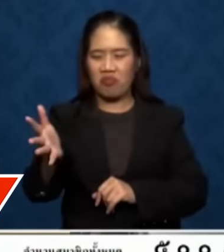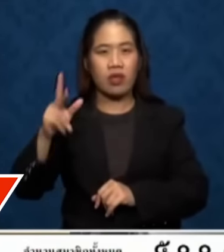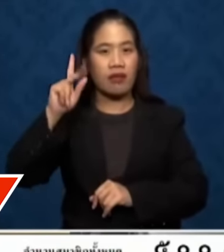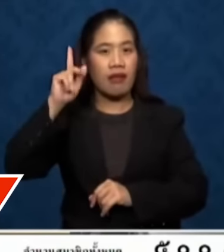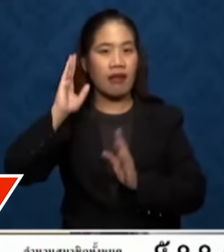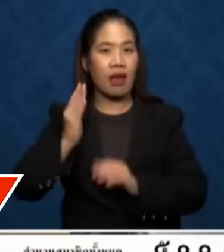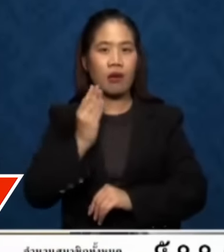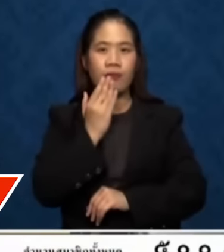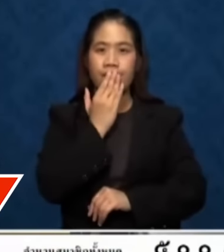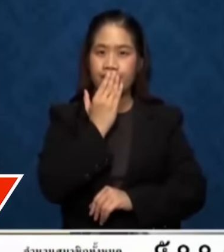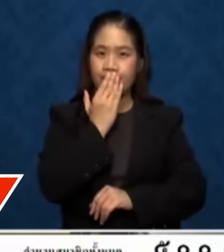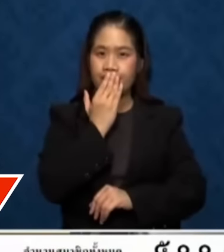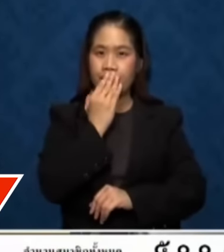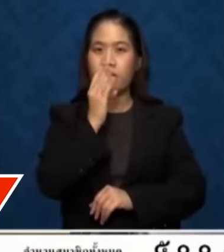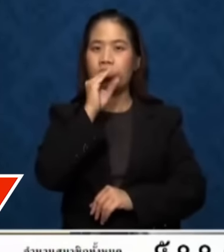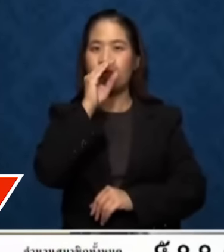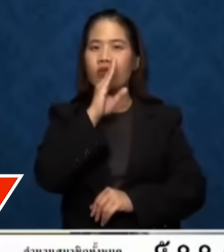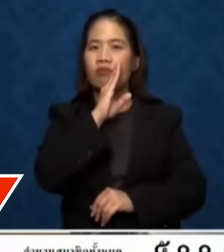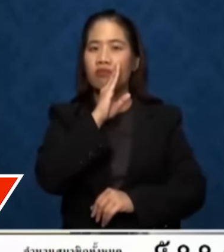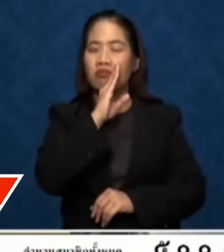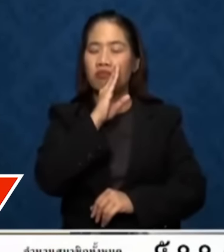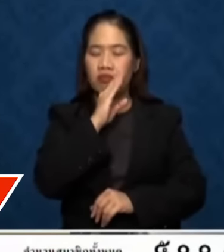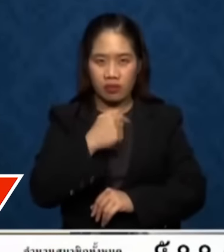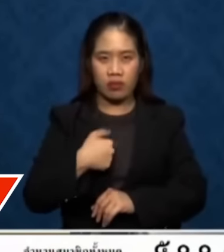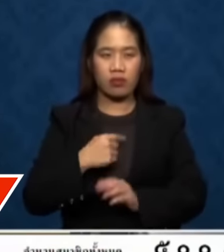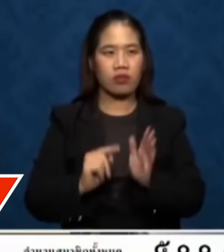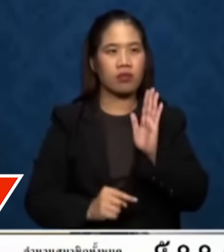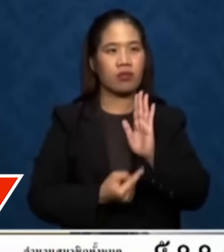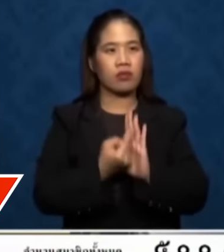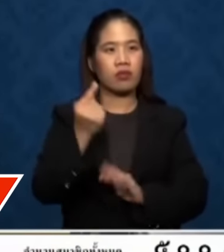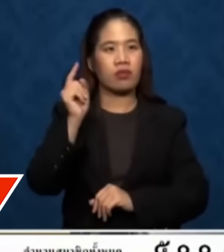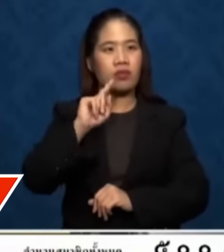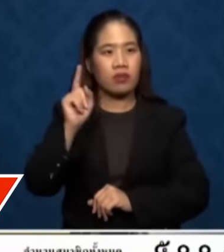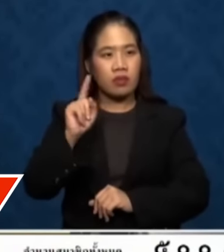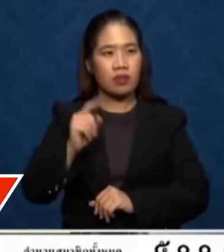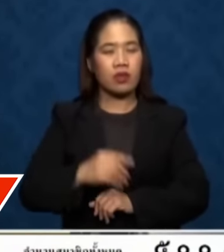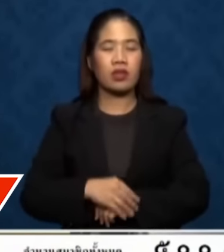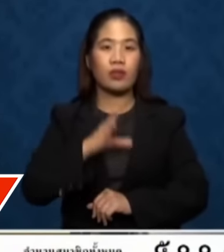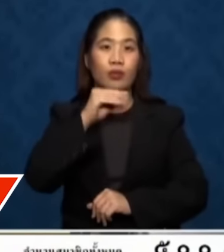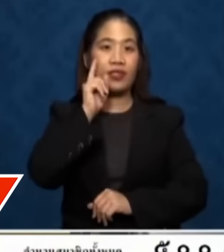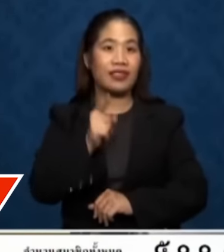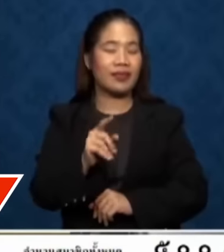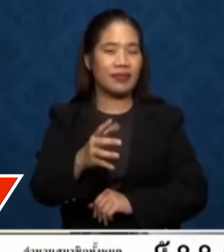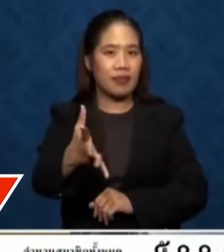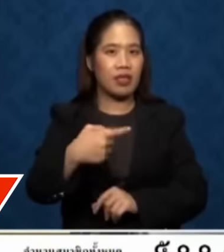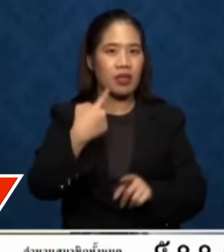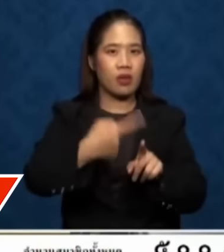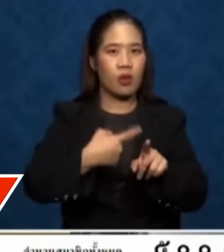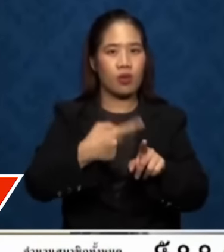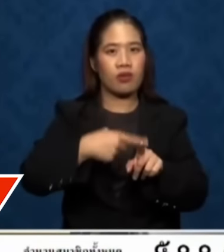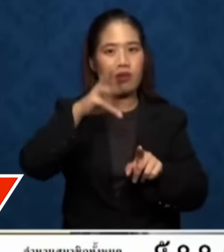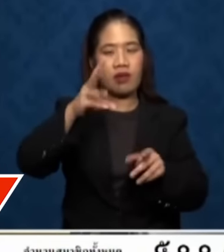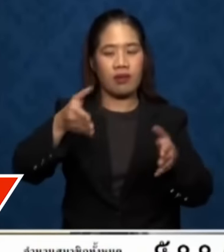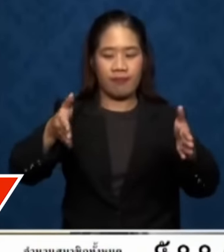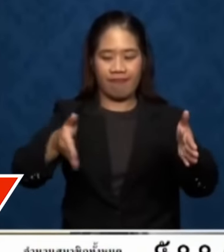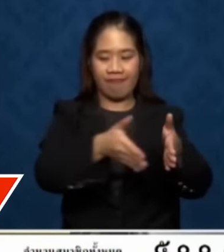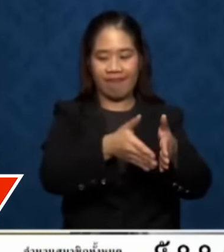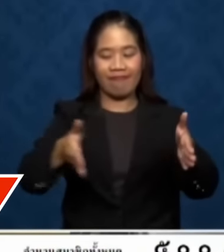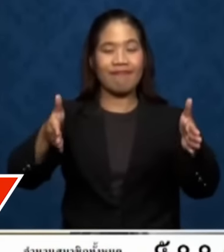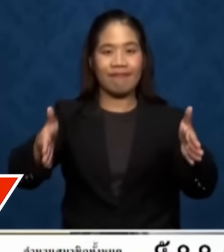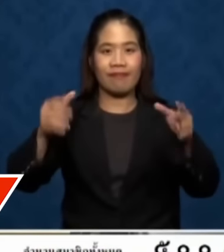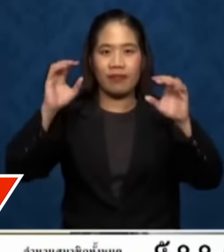และปั้นน้ำเป็นตัวค่ะท่านประธานคะดิฉันขอเริ่มต้นจากการปัดความจริงก่อนนะคะ6เดือนที่ผ่านมาค่ะรัฐบา